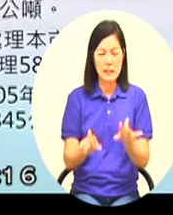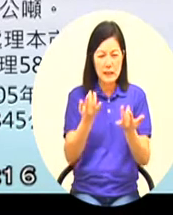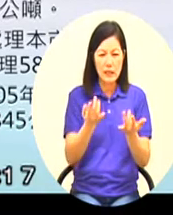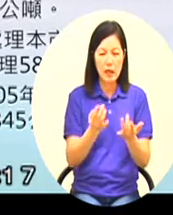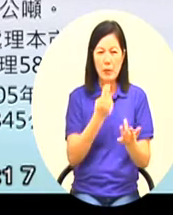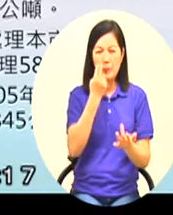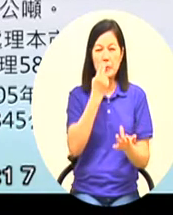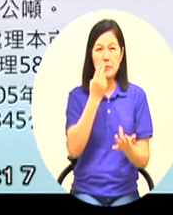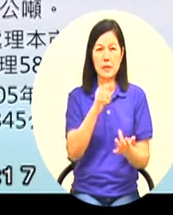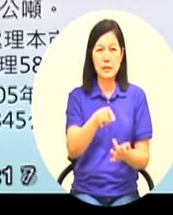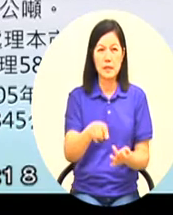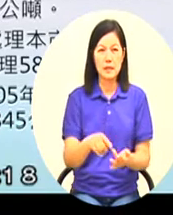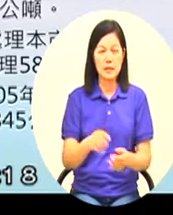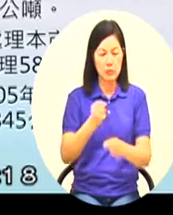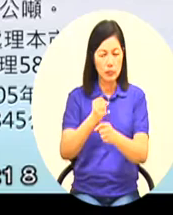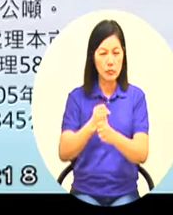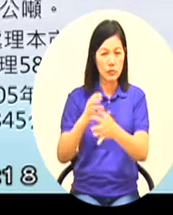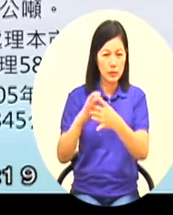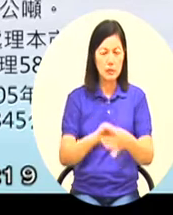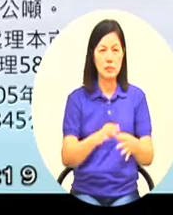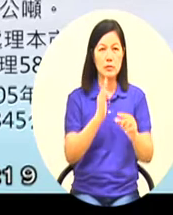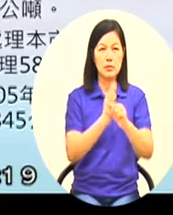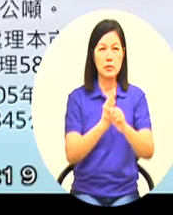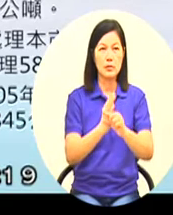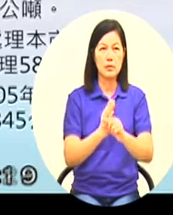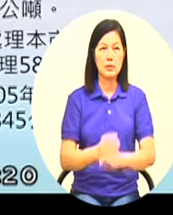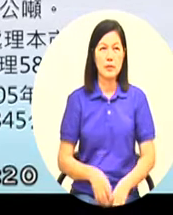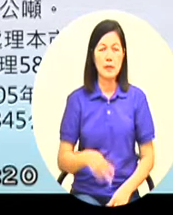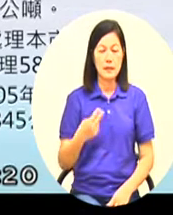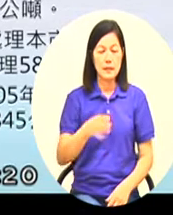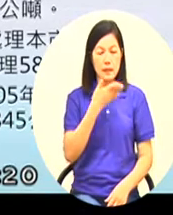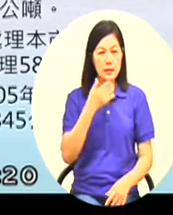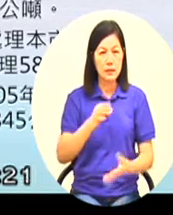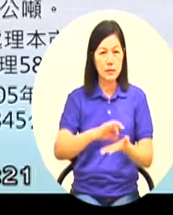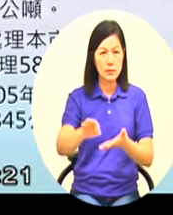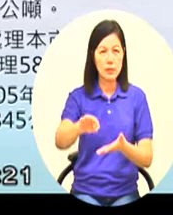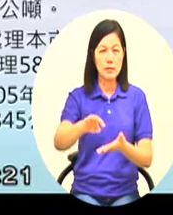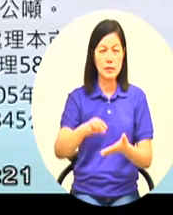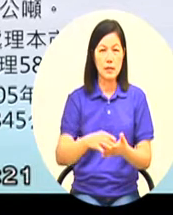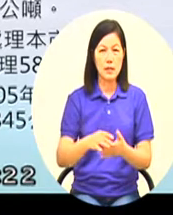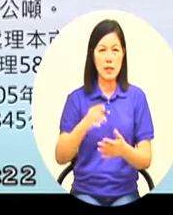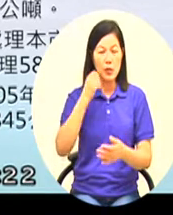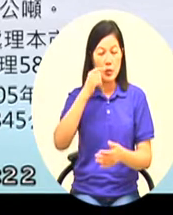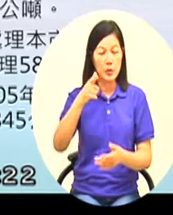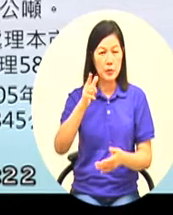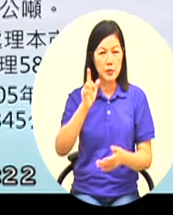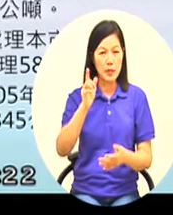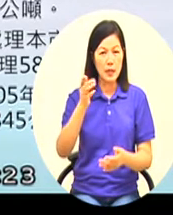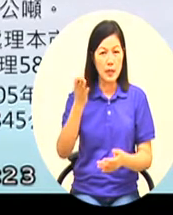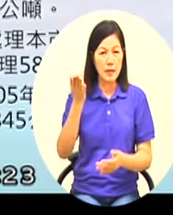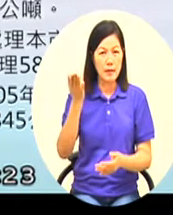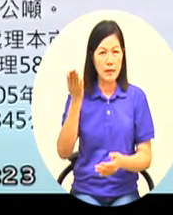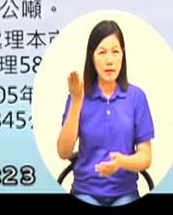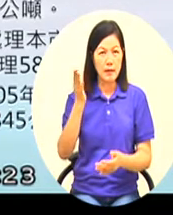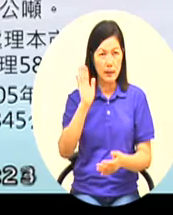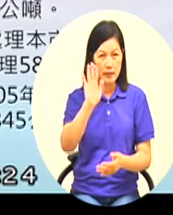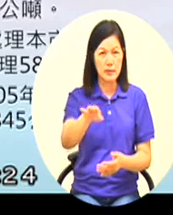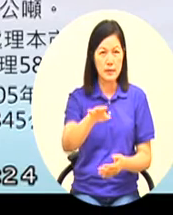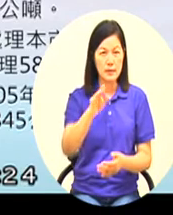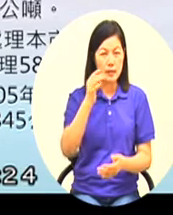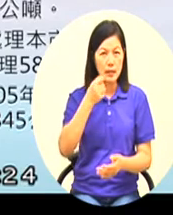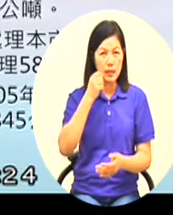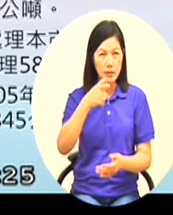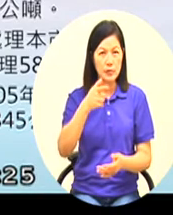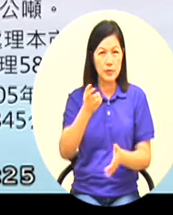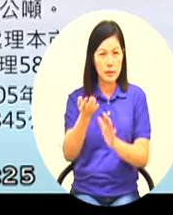在执行中。再利用底渣的再利用部分，上半年总共再利用的底渣有4万吨